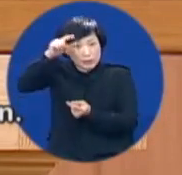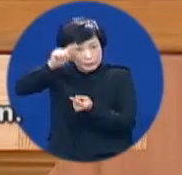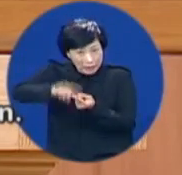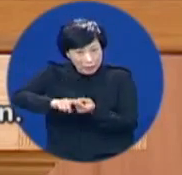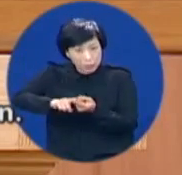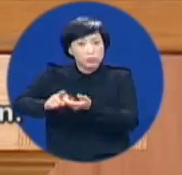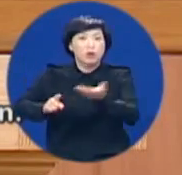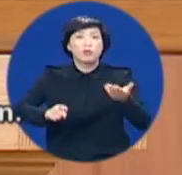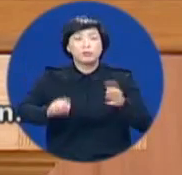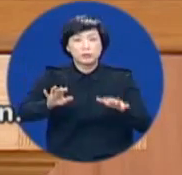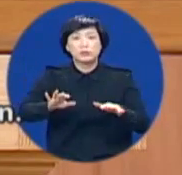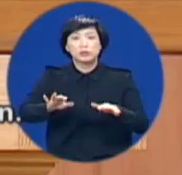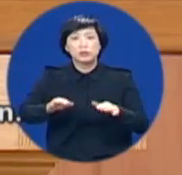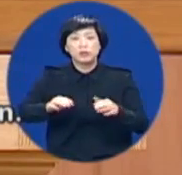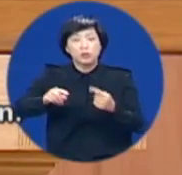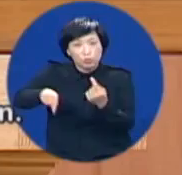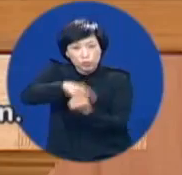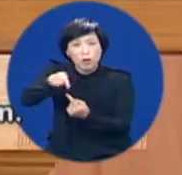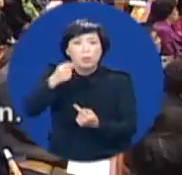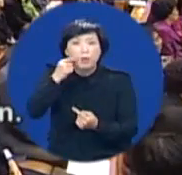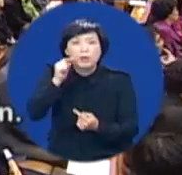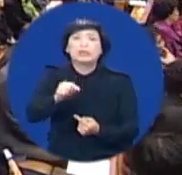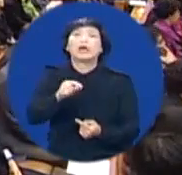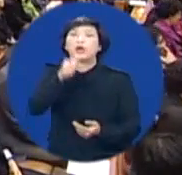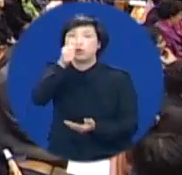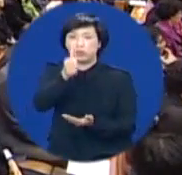그대로 뿌려나가지 못한 게 죄예요.